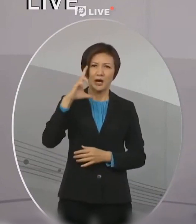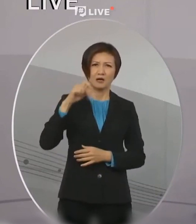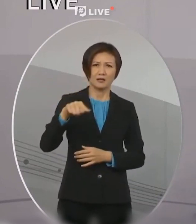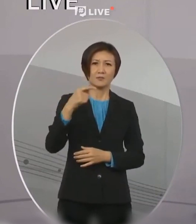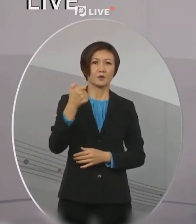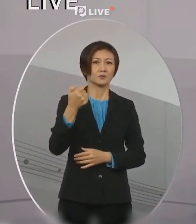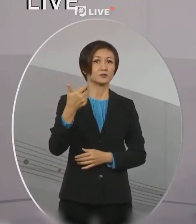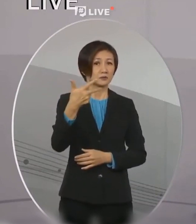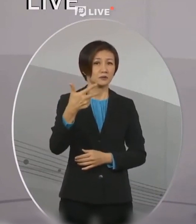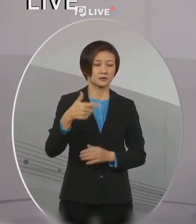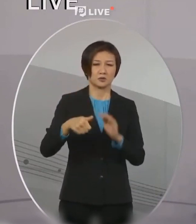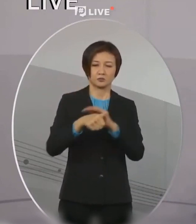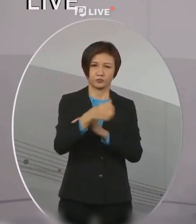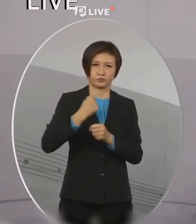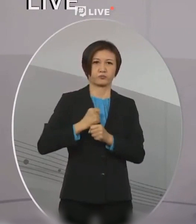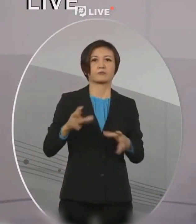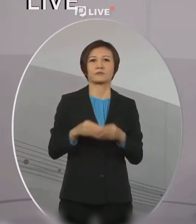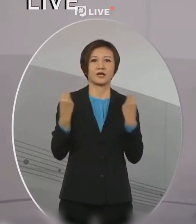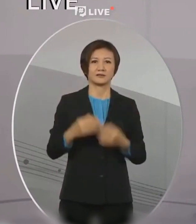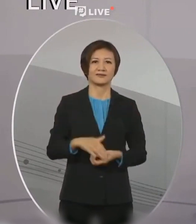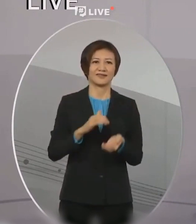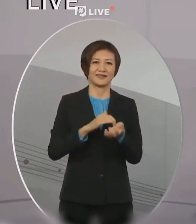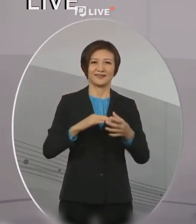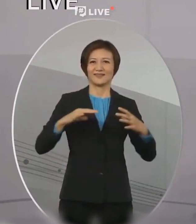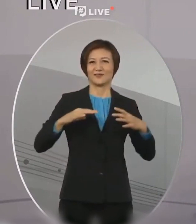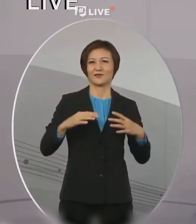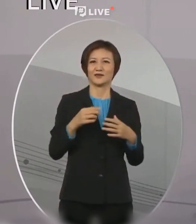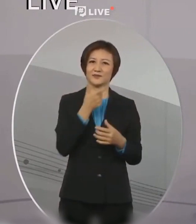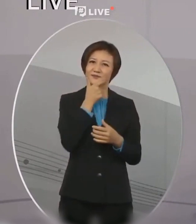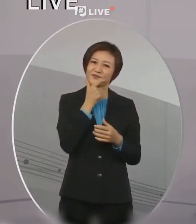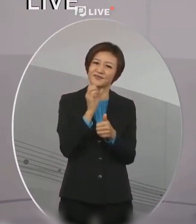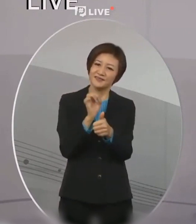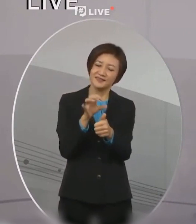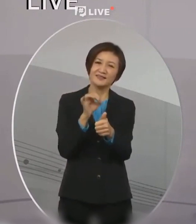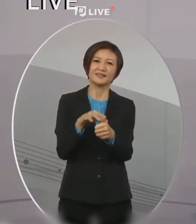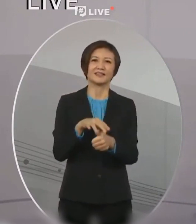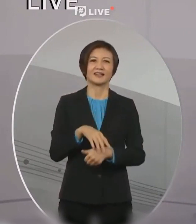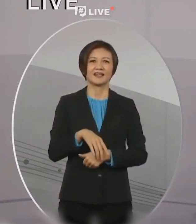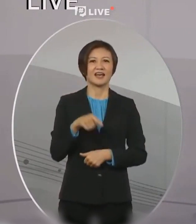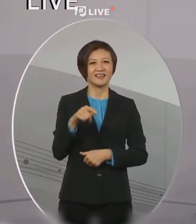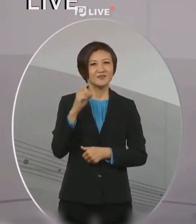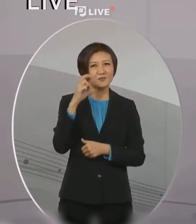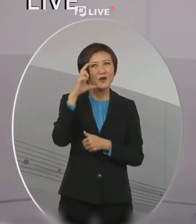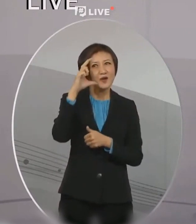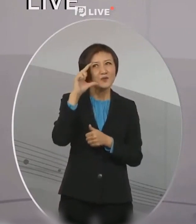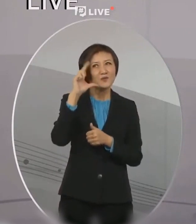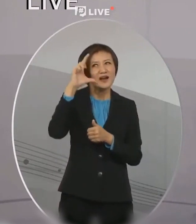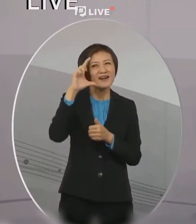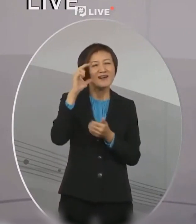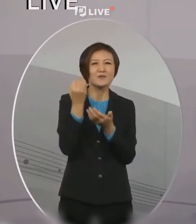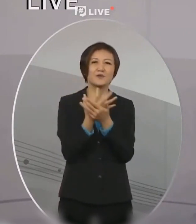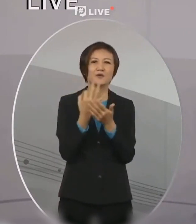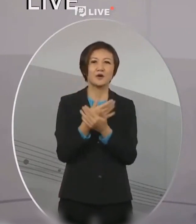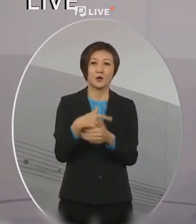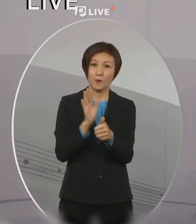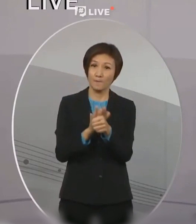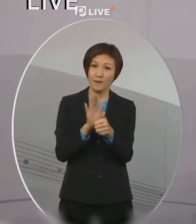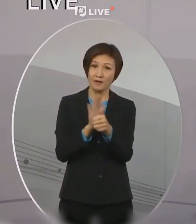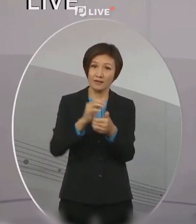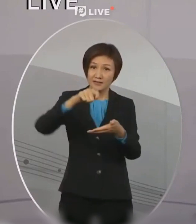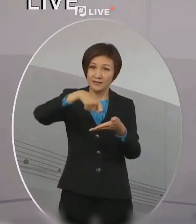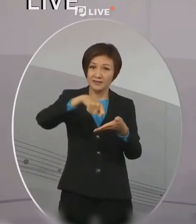以不用当兵的，所以医官笑笑的对那位弟兄说，你这个身高157，要不我帮你写